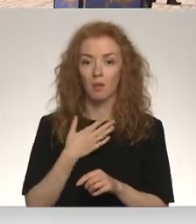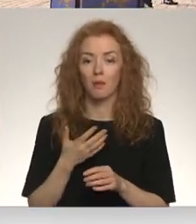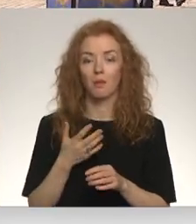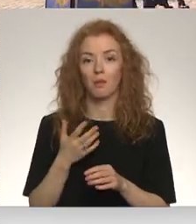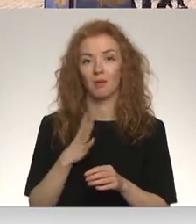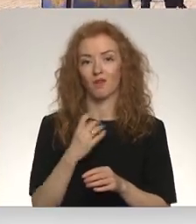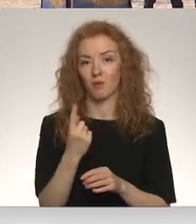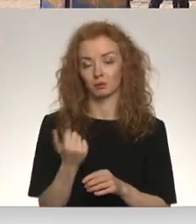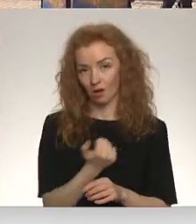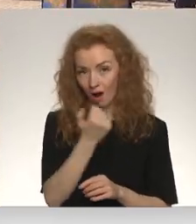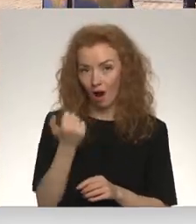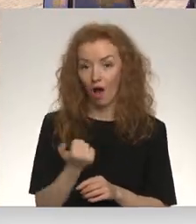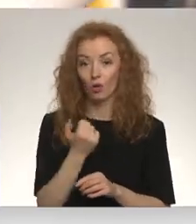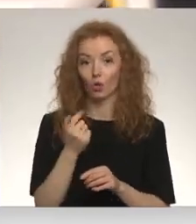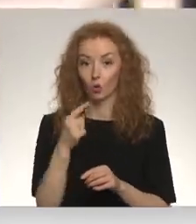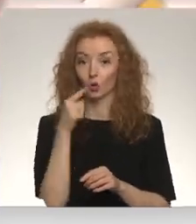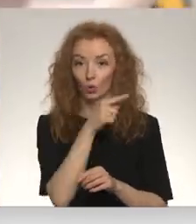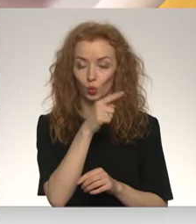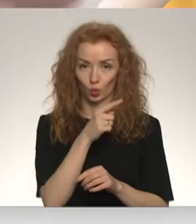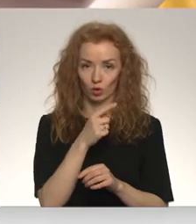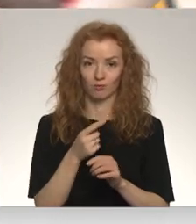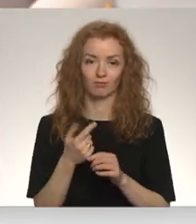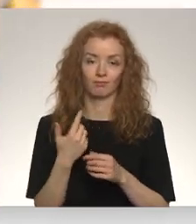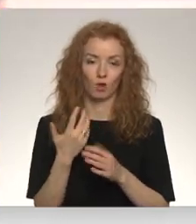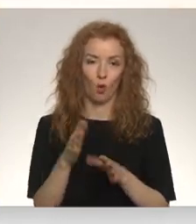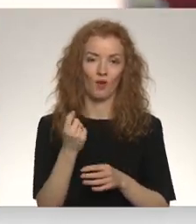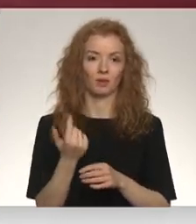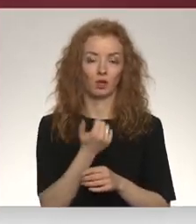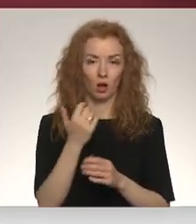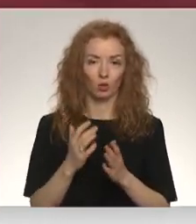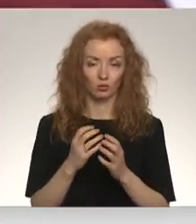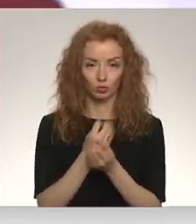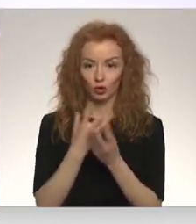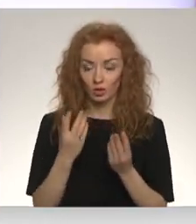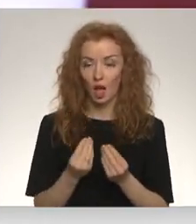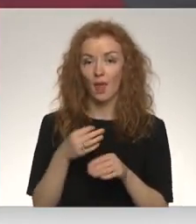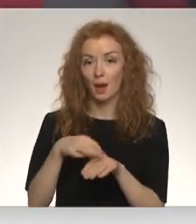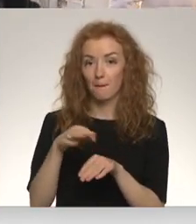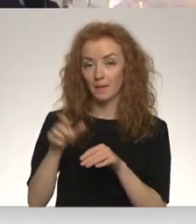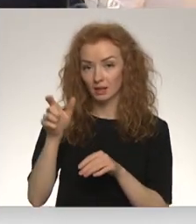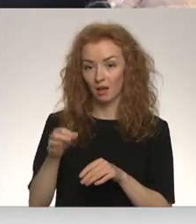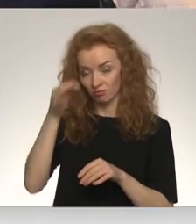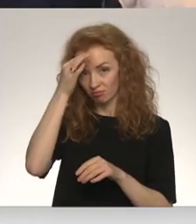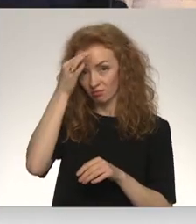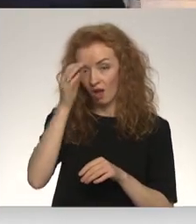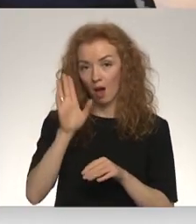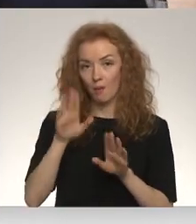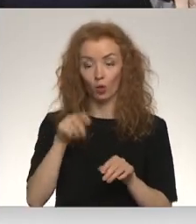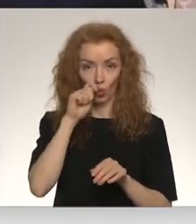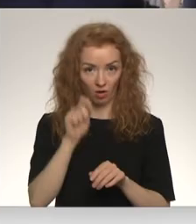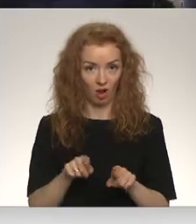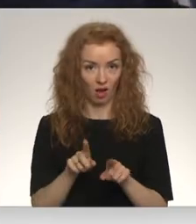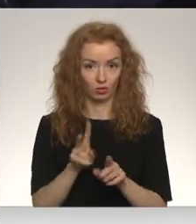11 gadu. I tur palika. Stāstot par savām atmiņām, represētie piemin arī Ukrainu. To, kas tur notiek